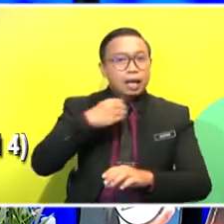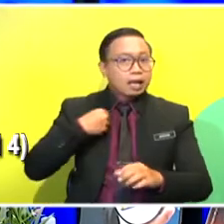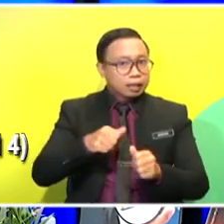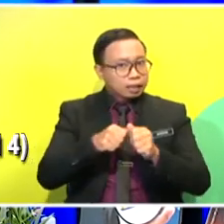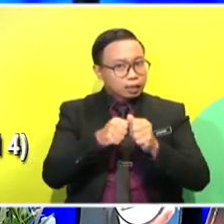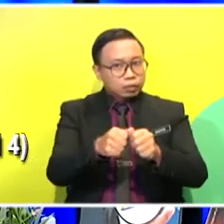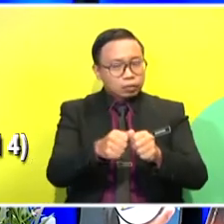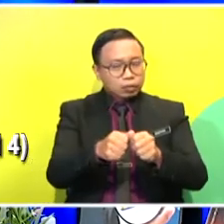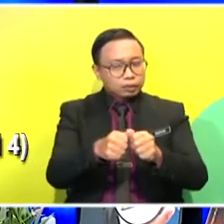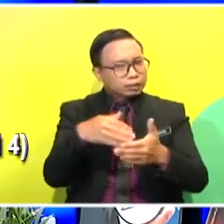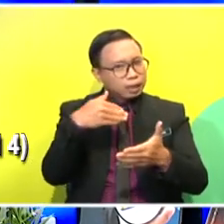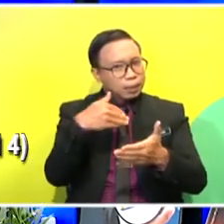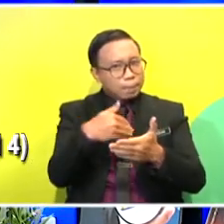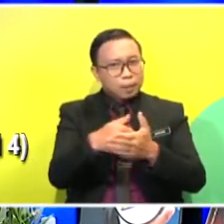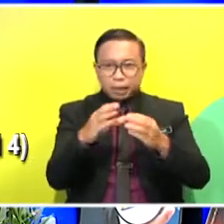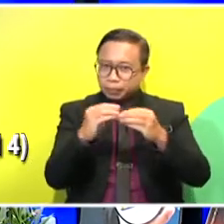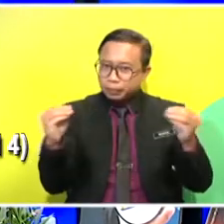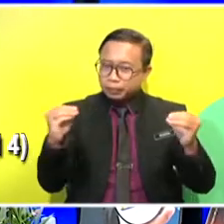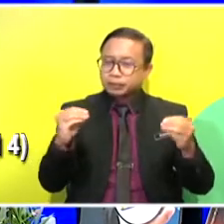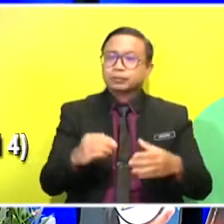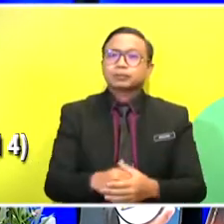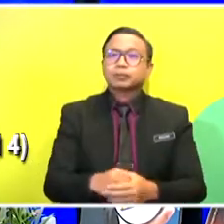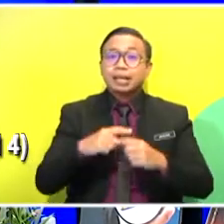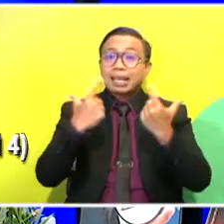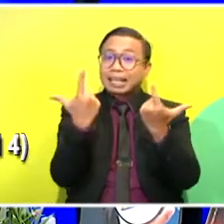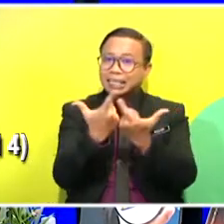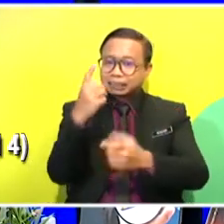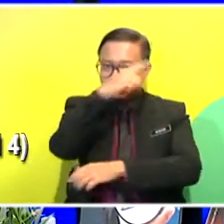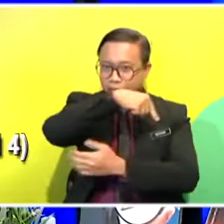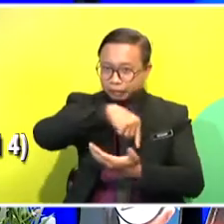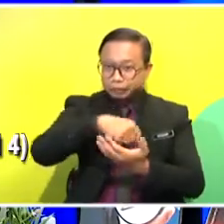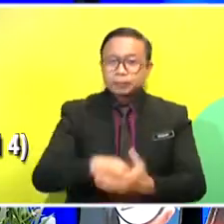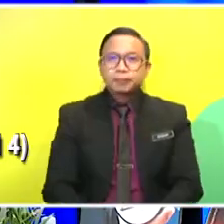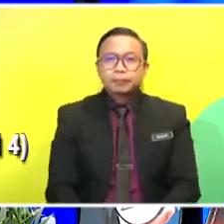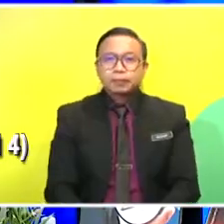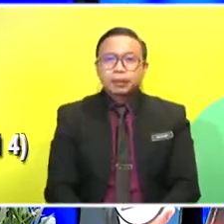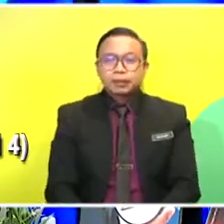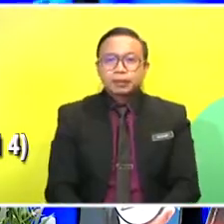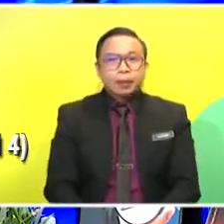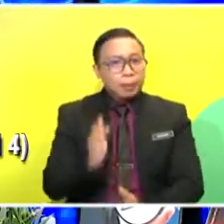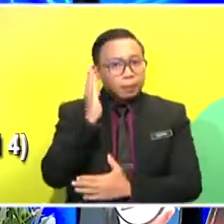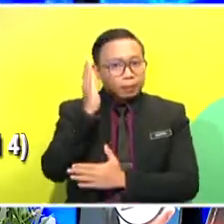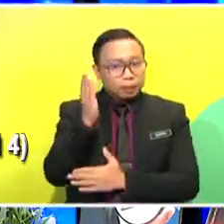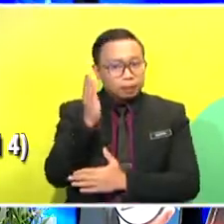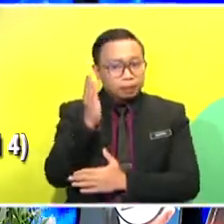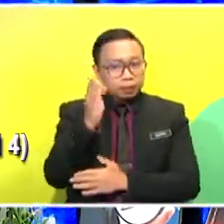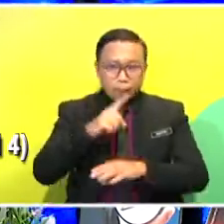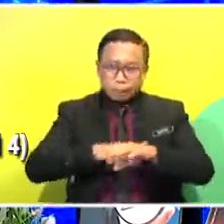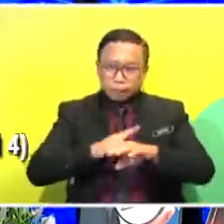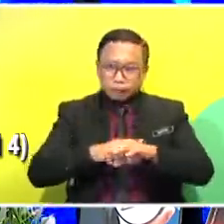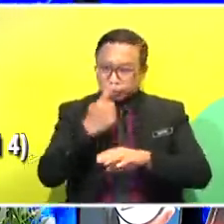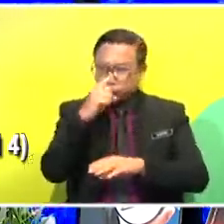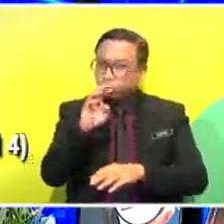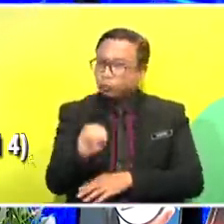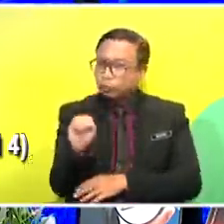sehingga ke akhir rancangan. Tak sabarlah cikgu, tetapi sebelum itu saya nak beri sedikit ruang dan masa kepada murid-murid di rumah untuk